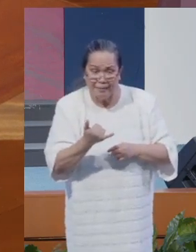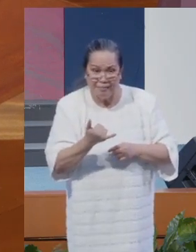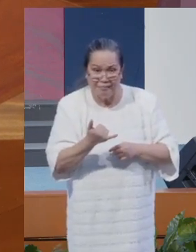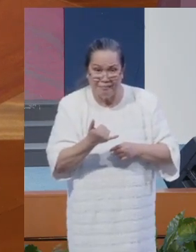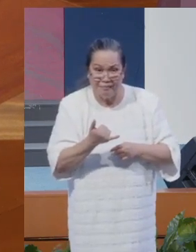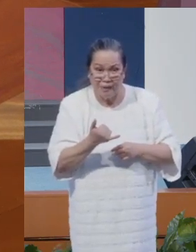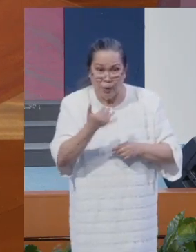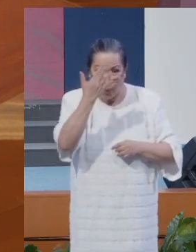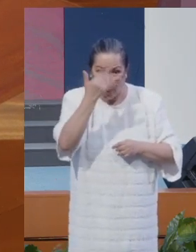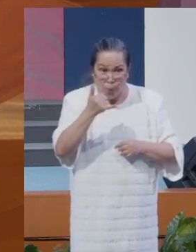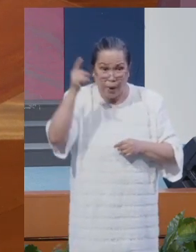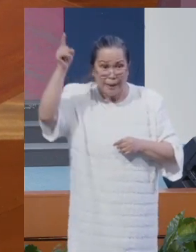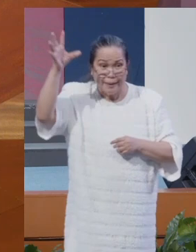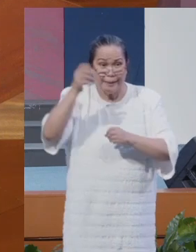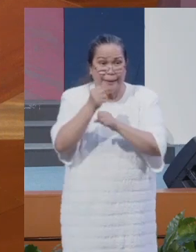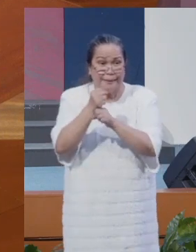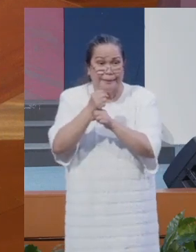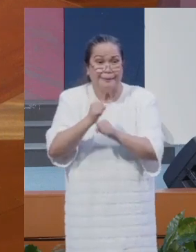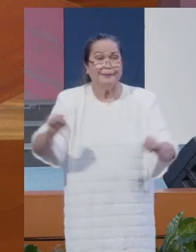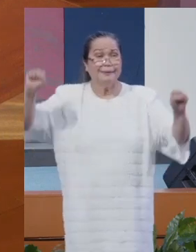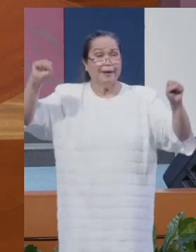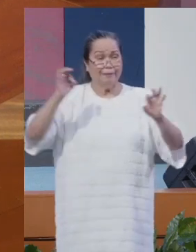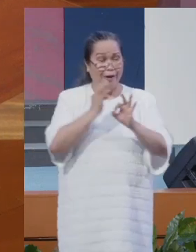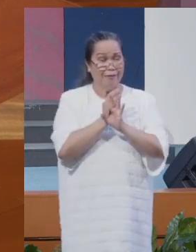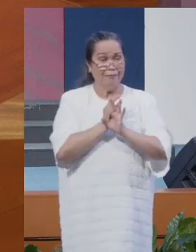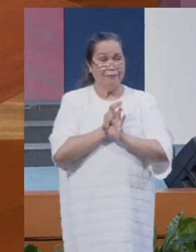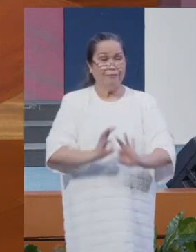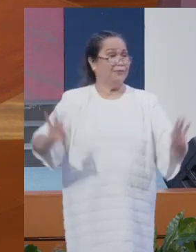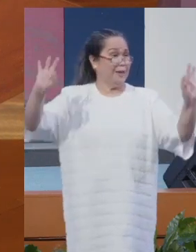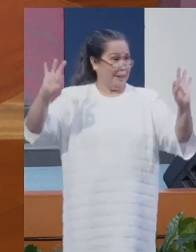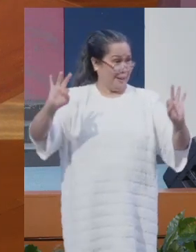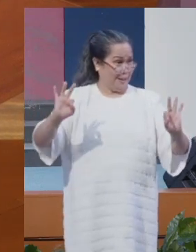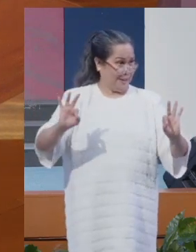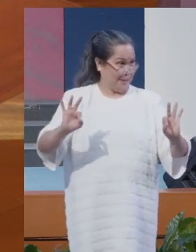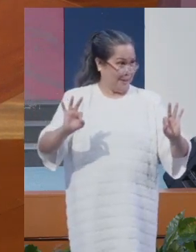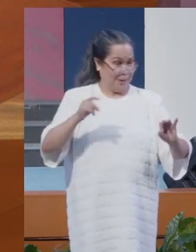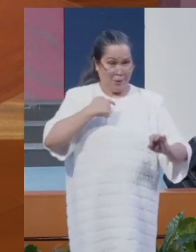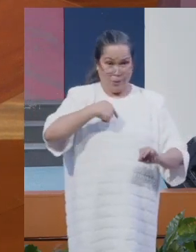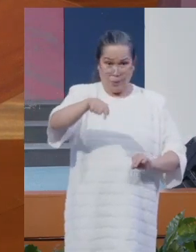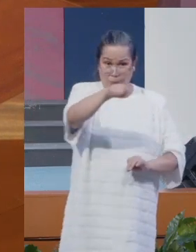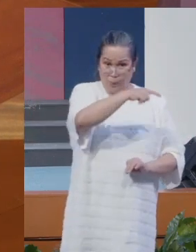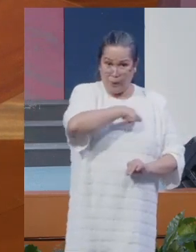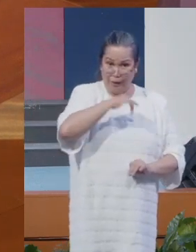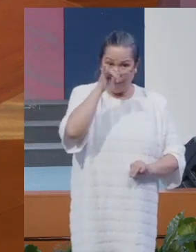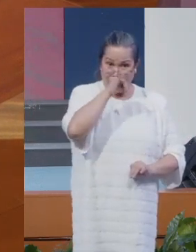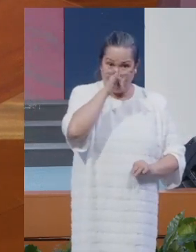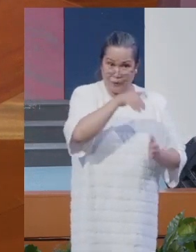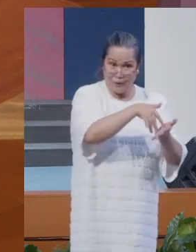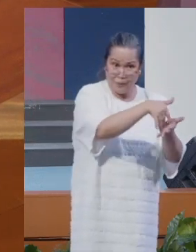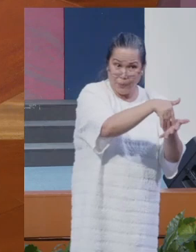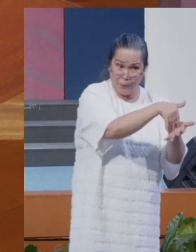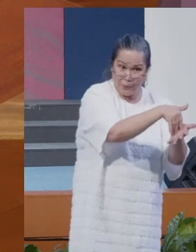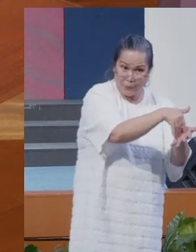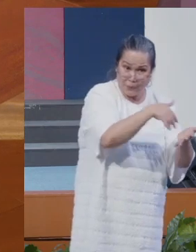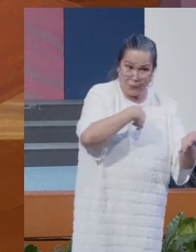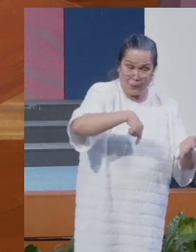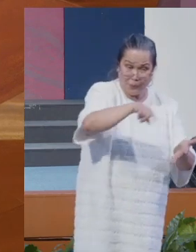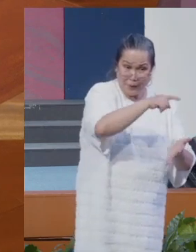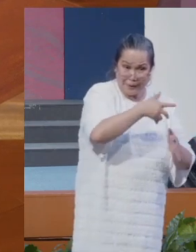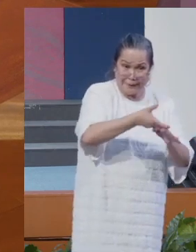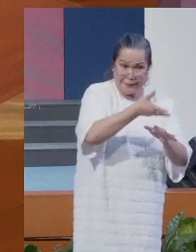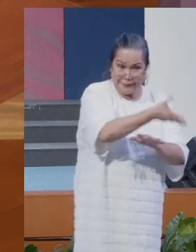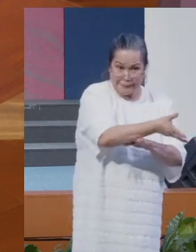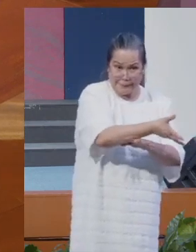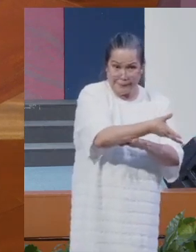tayo pinili ng Diyos? Tayo yung fools, tayo yung foolish, tayo yung weak, tayo yung